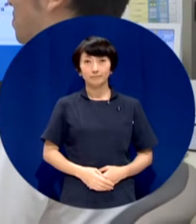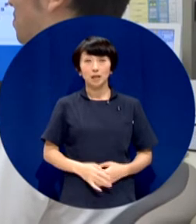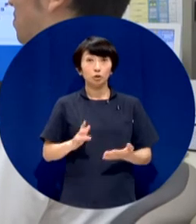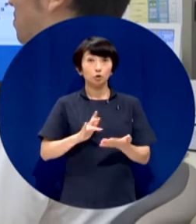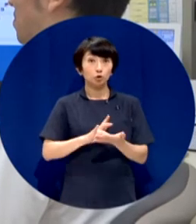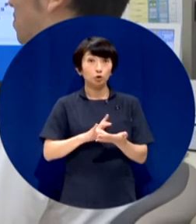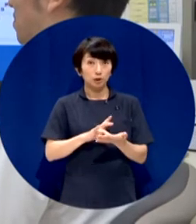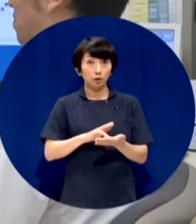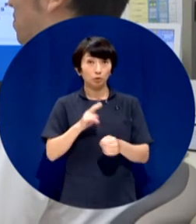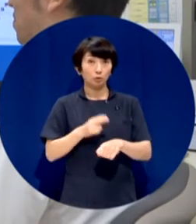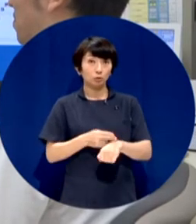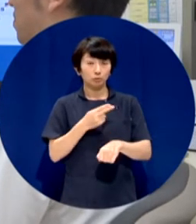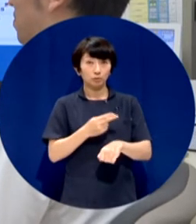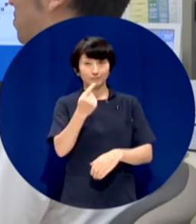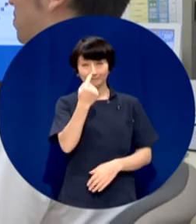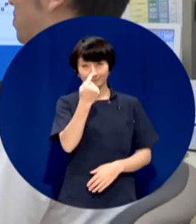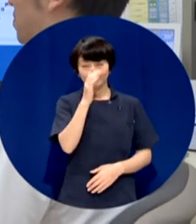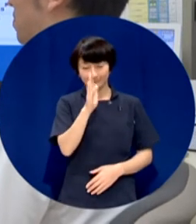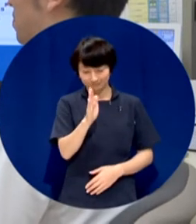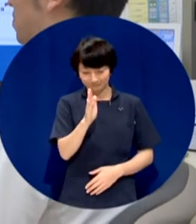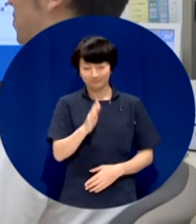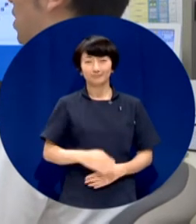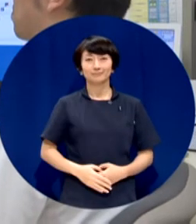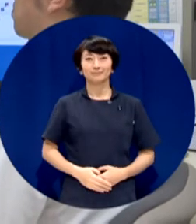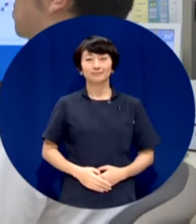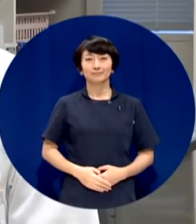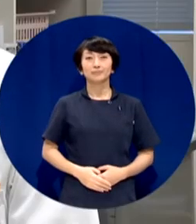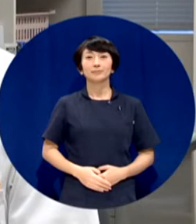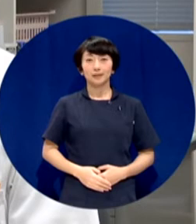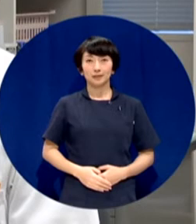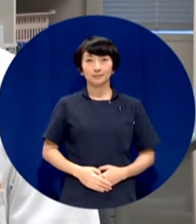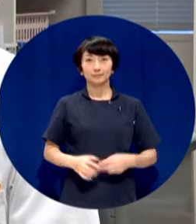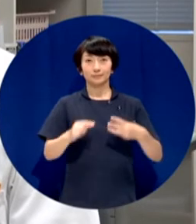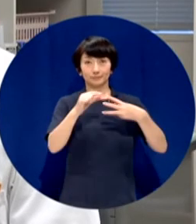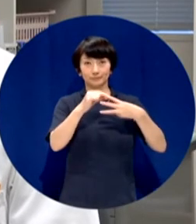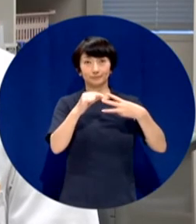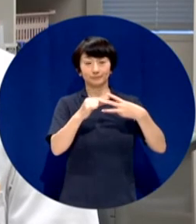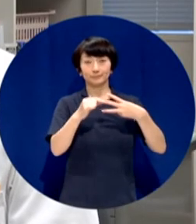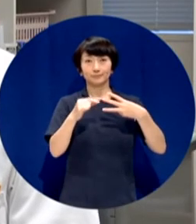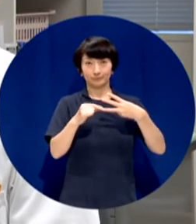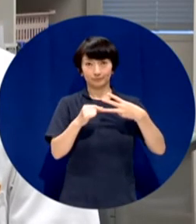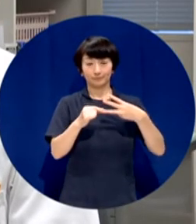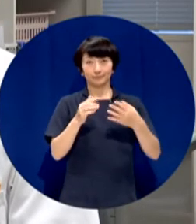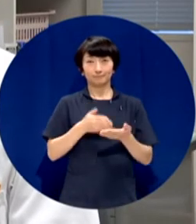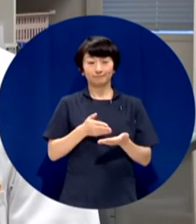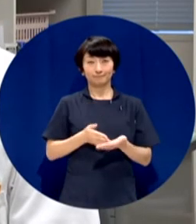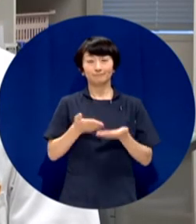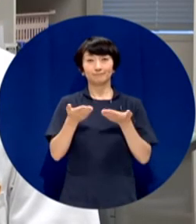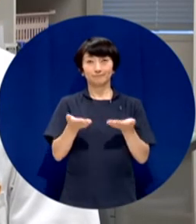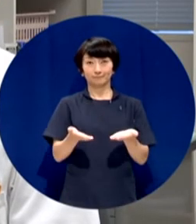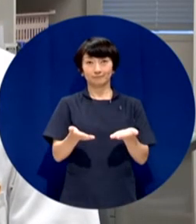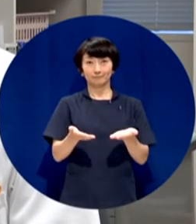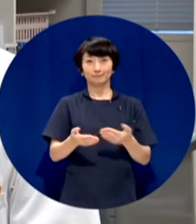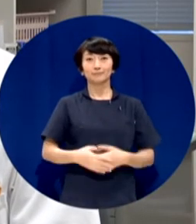ではそれぞれの薬の特徴などについて教えてください。 はい、では代表的なお薬について順に説